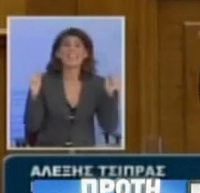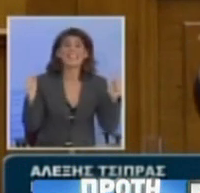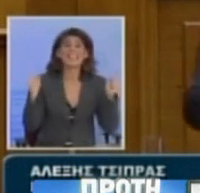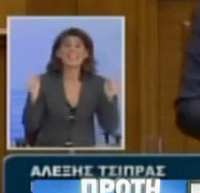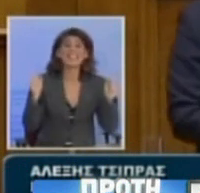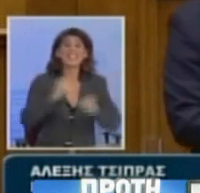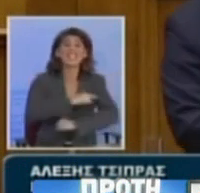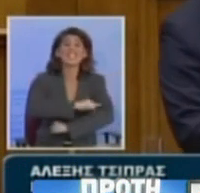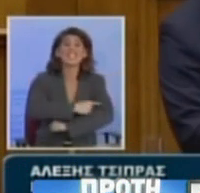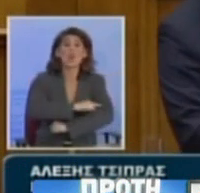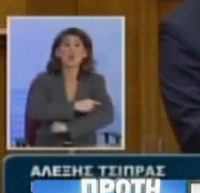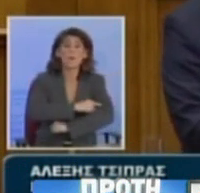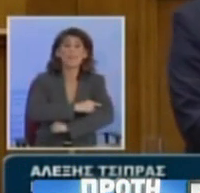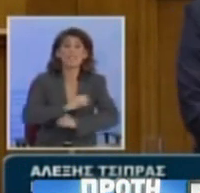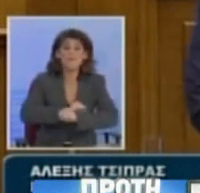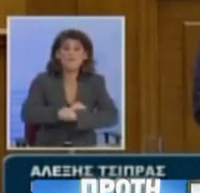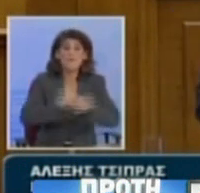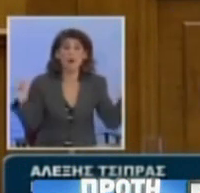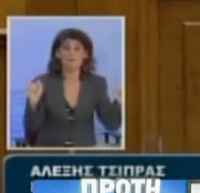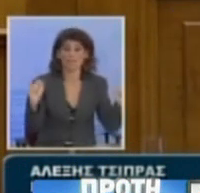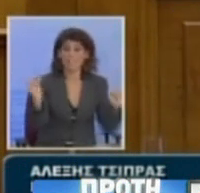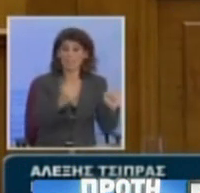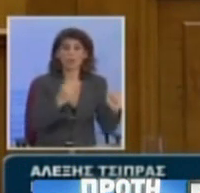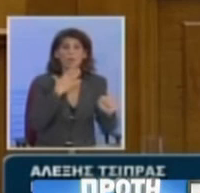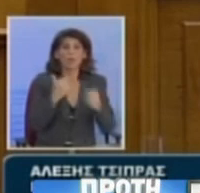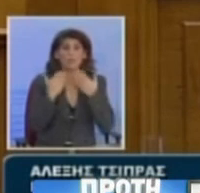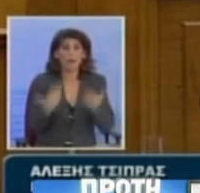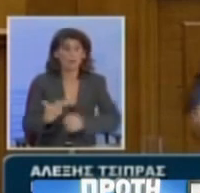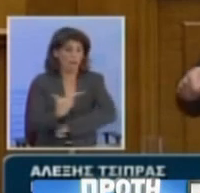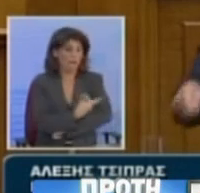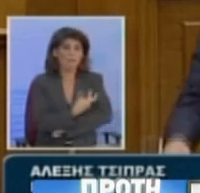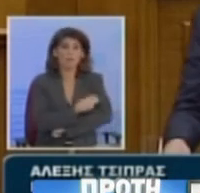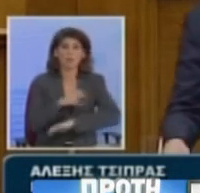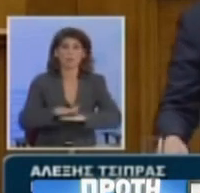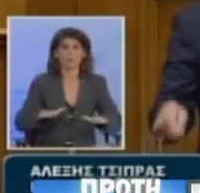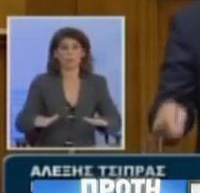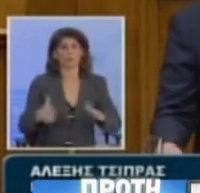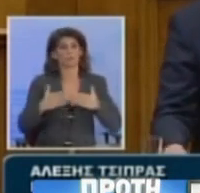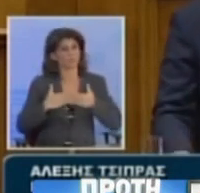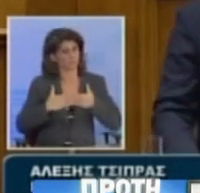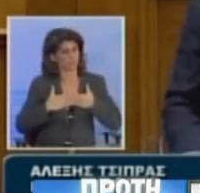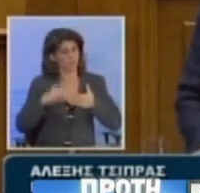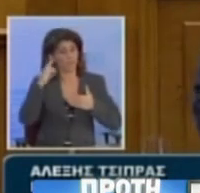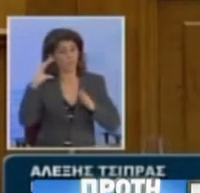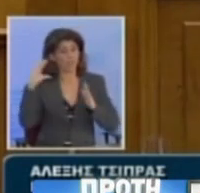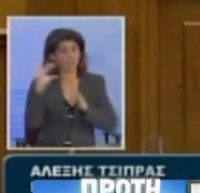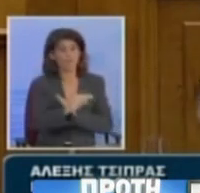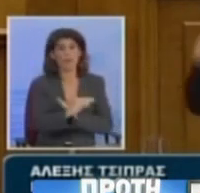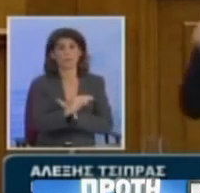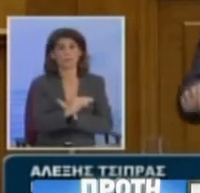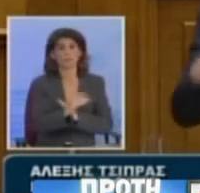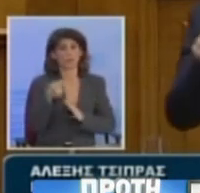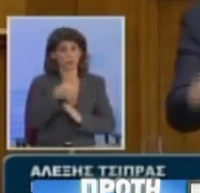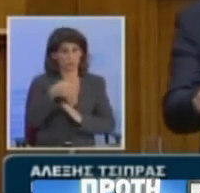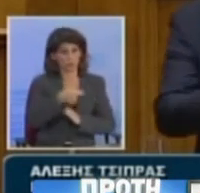βόμβα στα θεμέλια της κοινωνίας, καθώς δεν μπορούν να εμβολιάσουν τα παιδιά τους, θα κεφαλοποιήσουμε τις ληξιπρόθεσμες οφειλές, ώστε